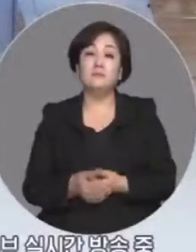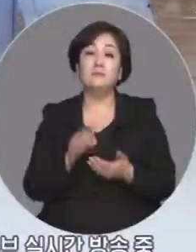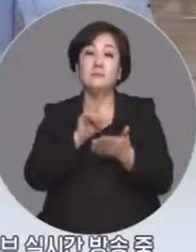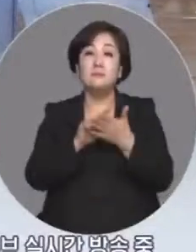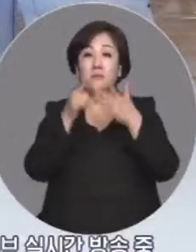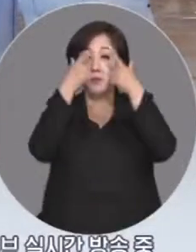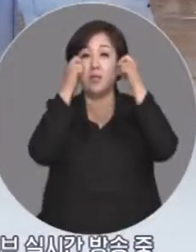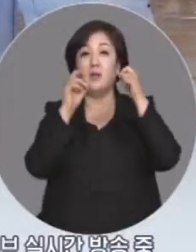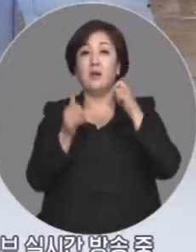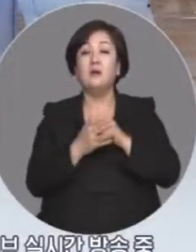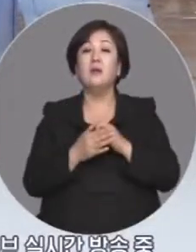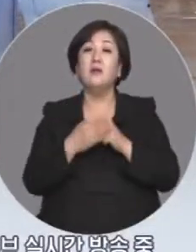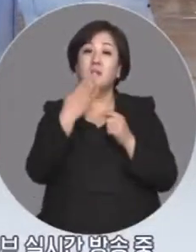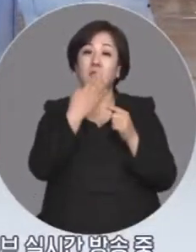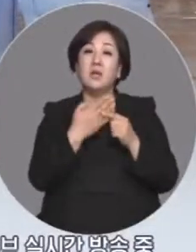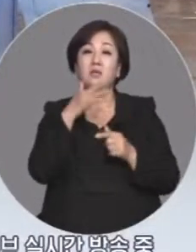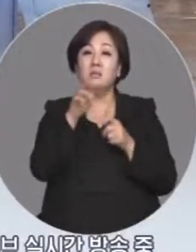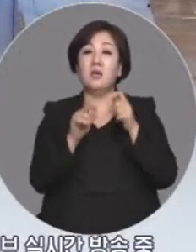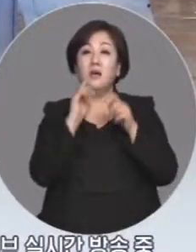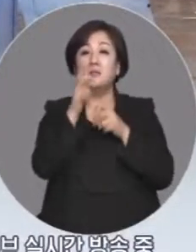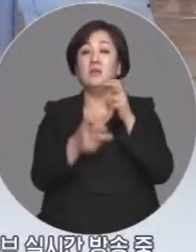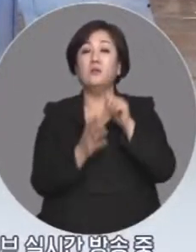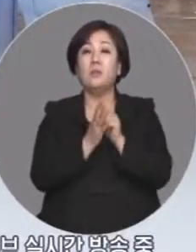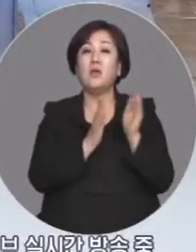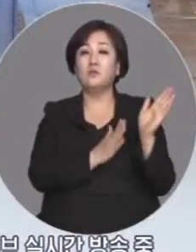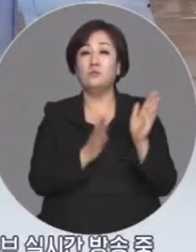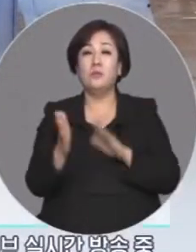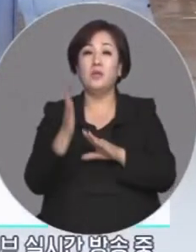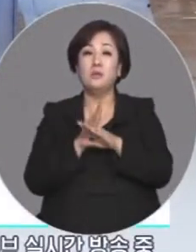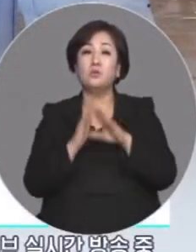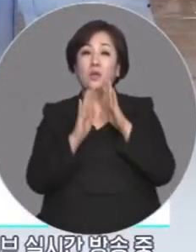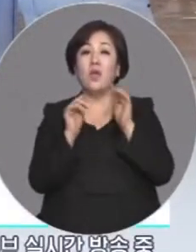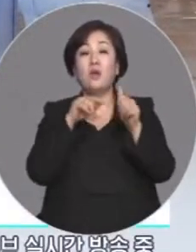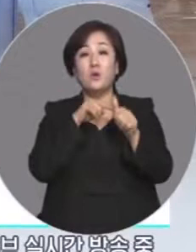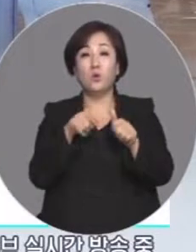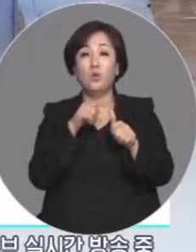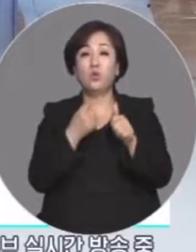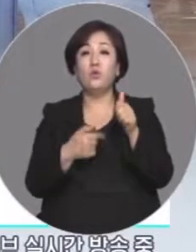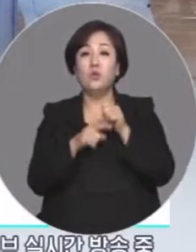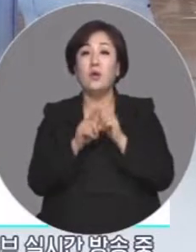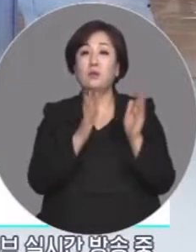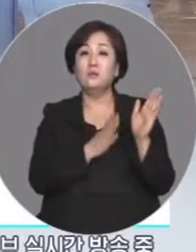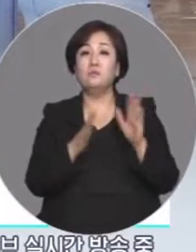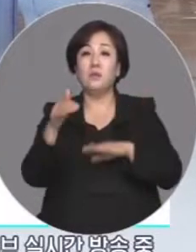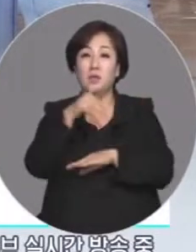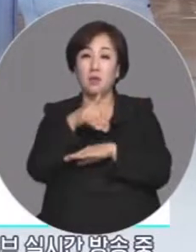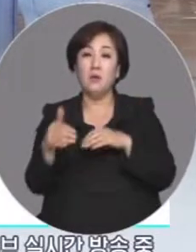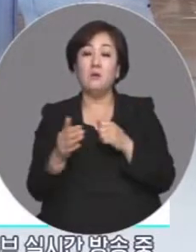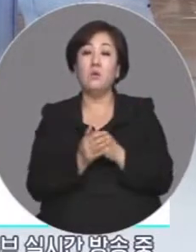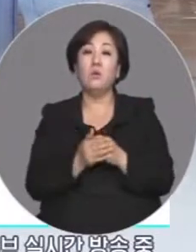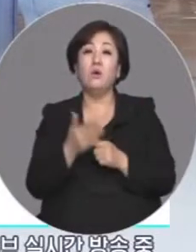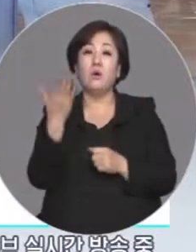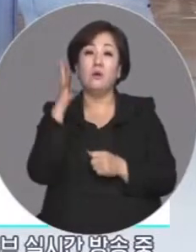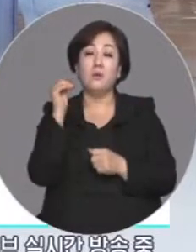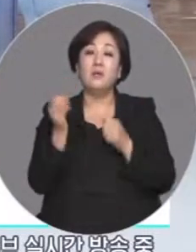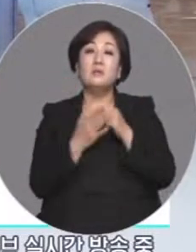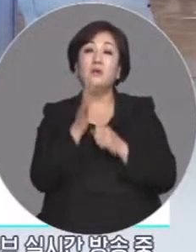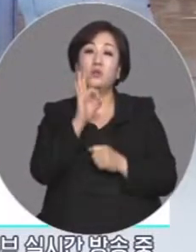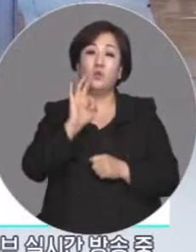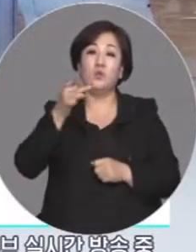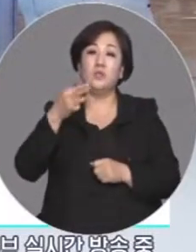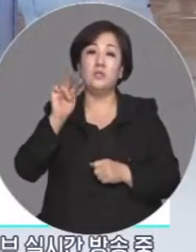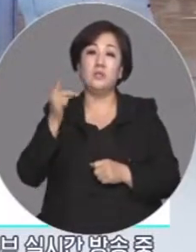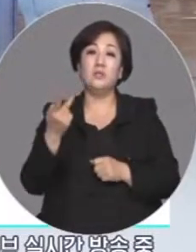지역 대학들이 4차 산업혁명 시대를 선도할 인재 양성을 위해 앞장서고 있습니다. 얼마 전 유니스트가